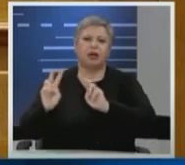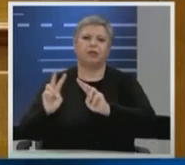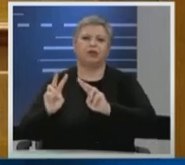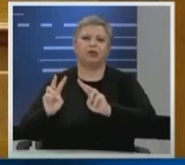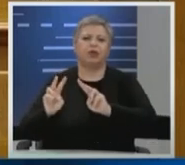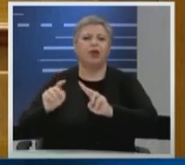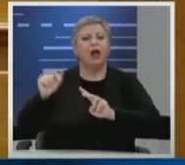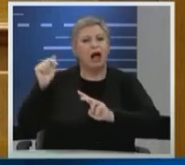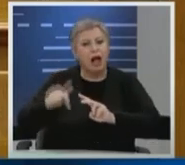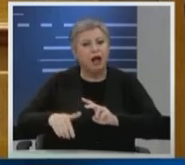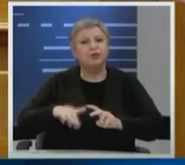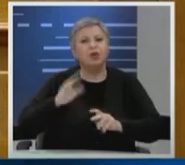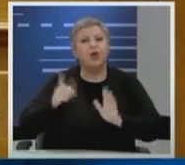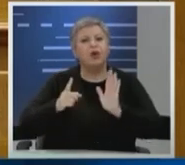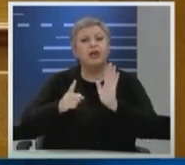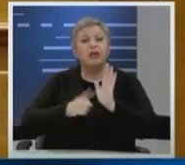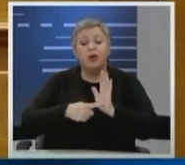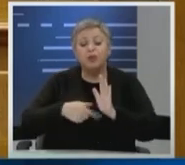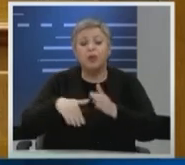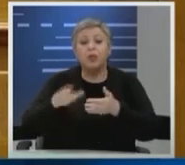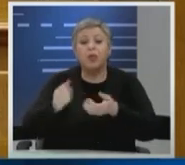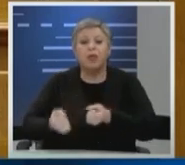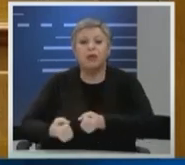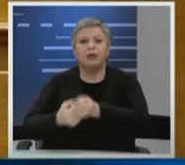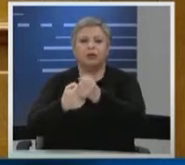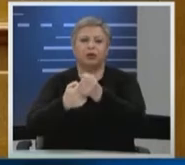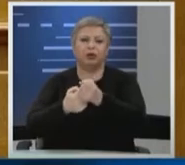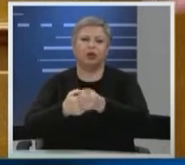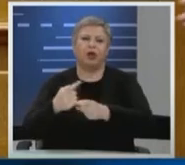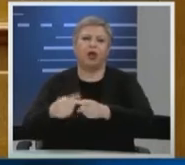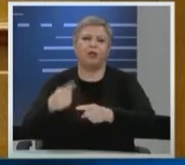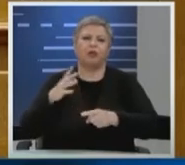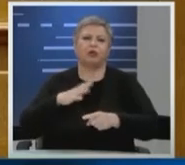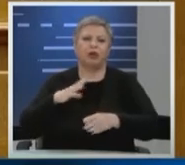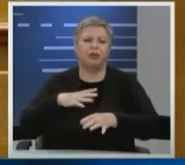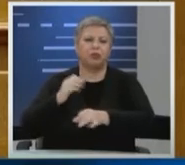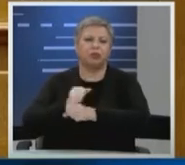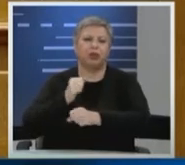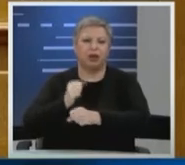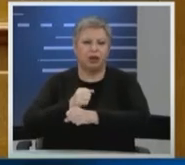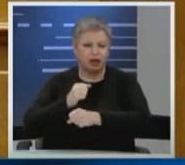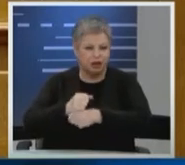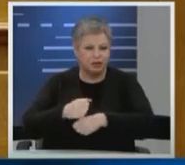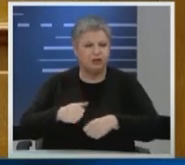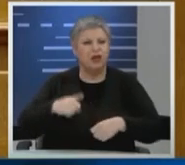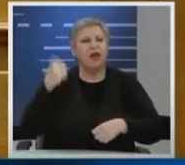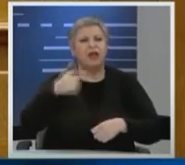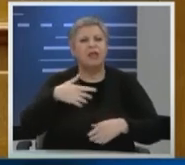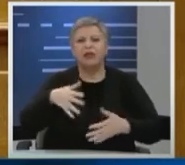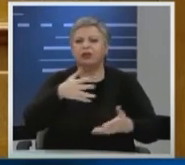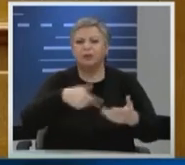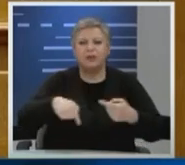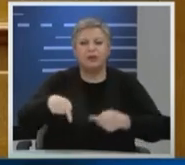νόμων. Και βεβαίως όλους αυτούς, έτσι σας αποκαλύπτει και ΣΥΡΙΖΑ και Νέα Δημοκρατία και ΠΑΣΟΚ και